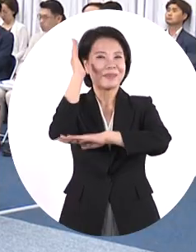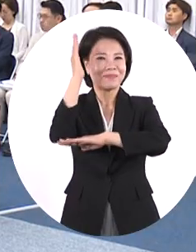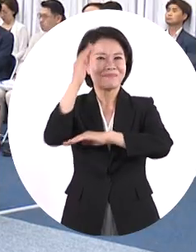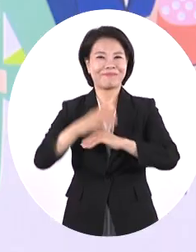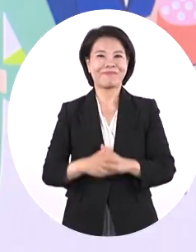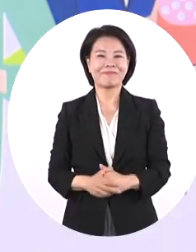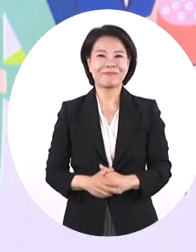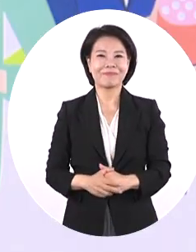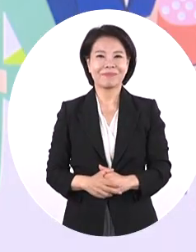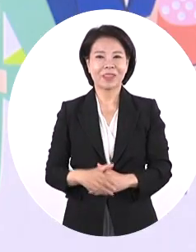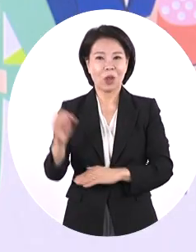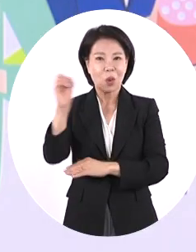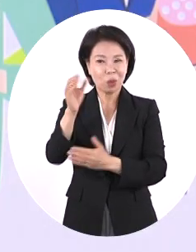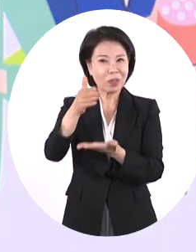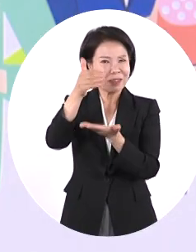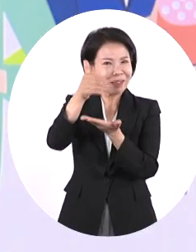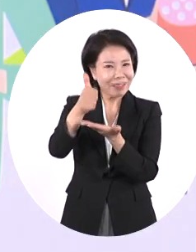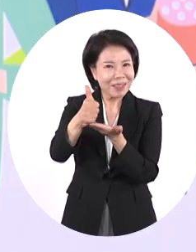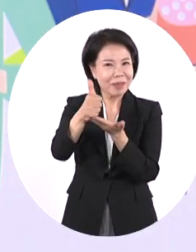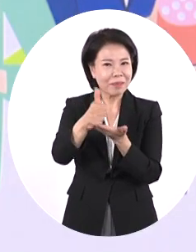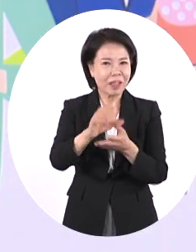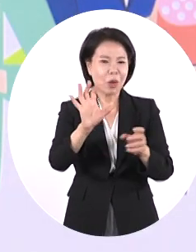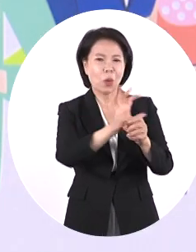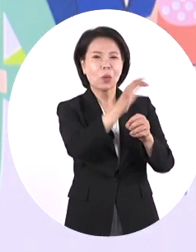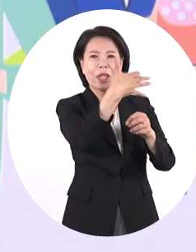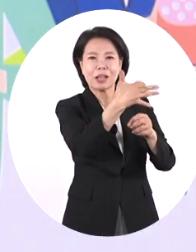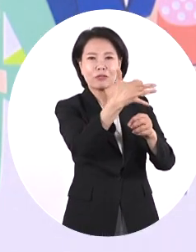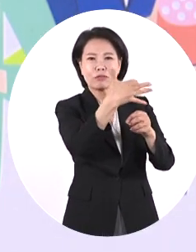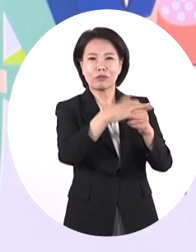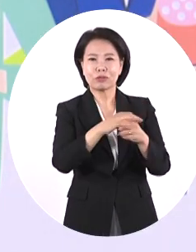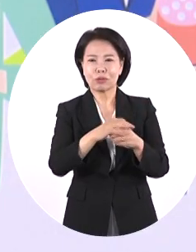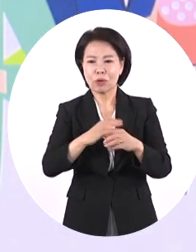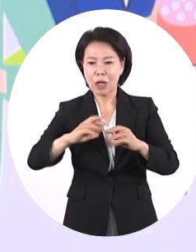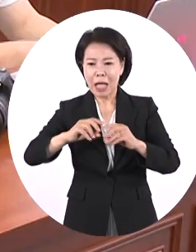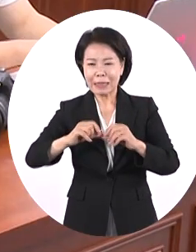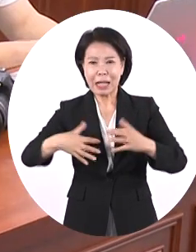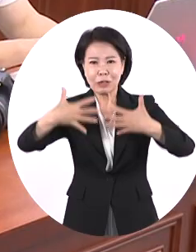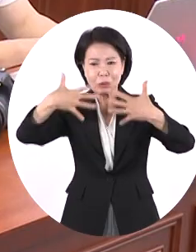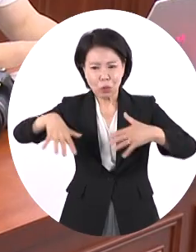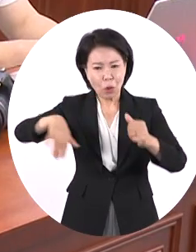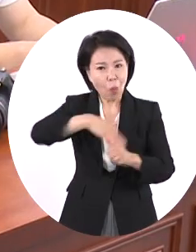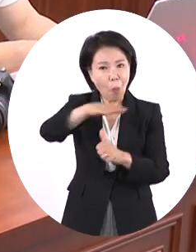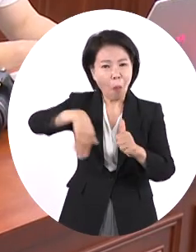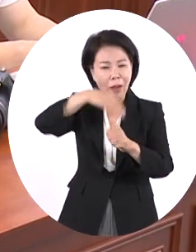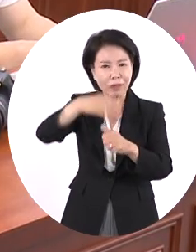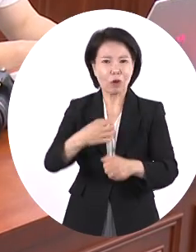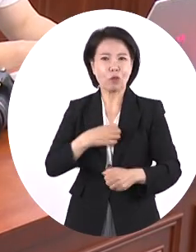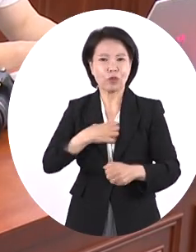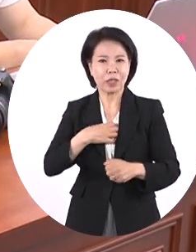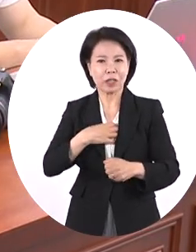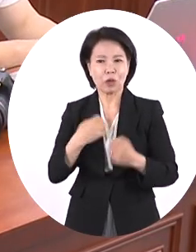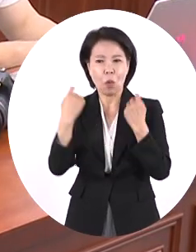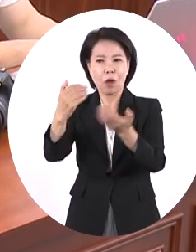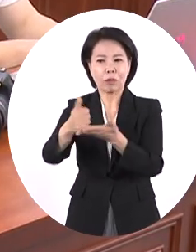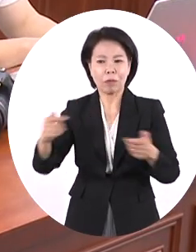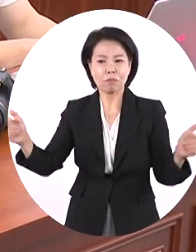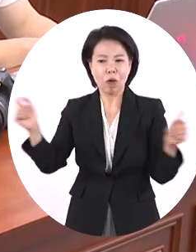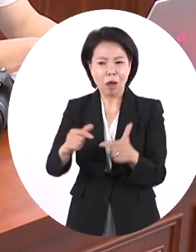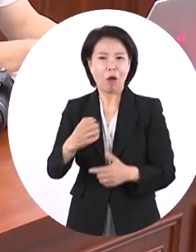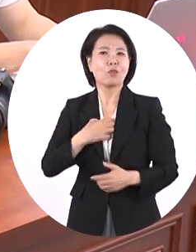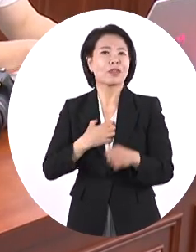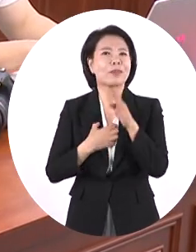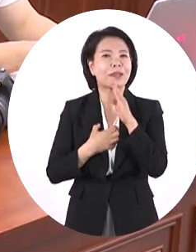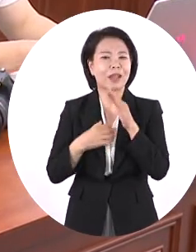밝혔습니다. 오영훈 지사는 코로나19, 지정학적 위기, 관광객 감소 등 복합